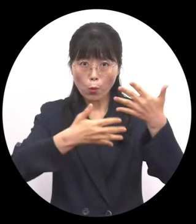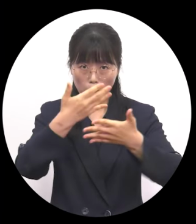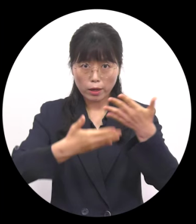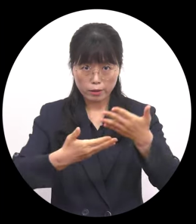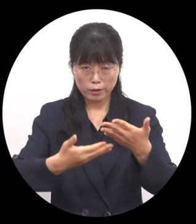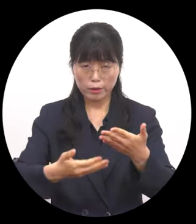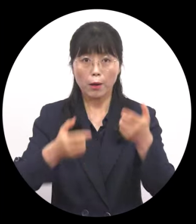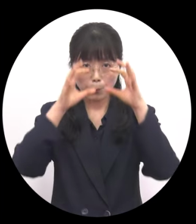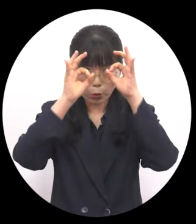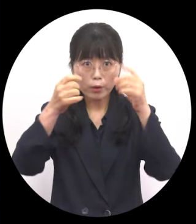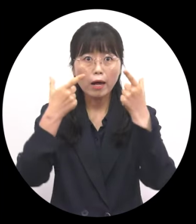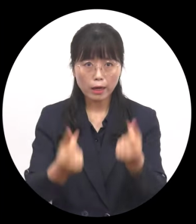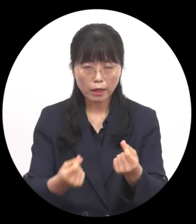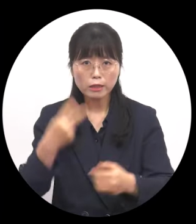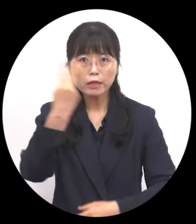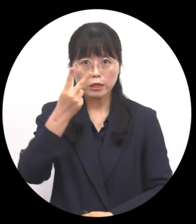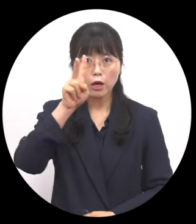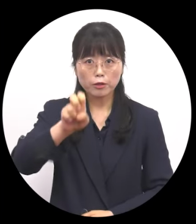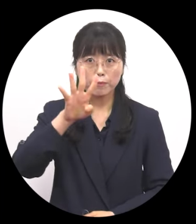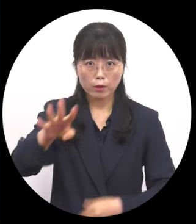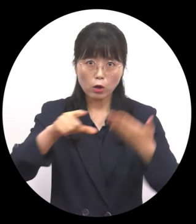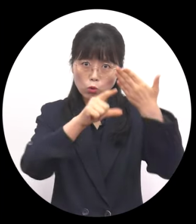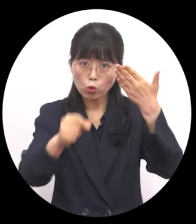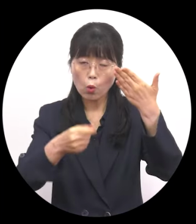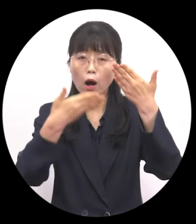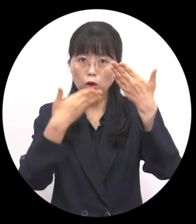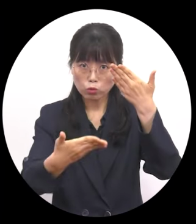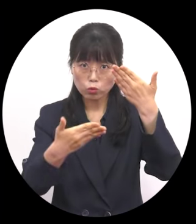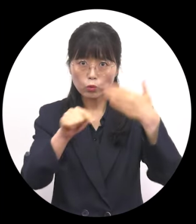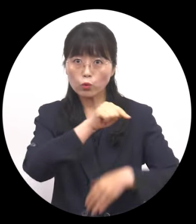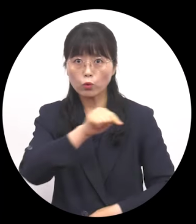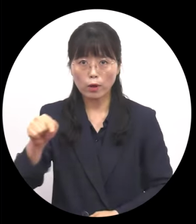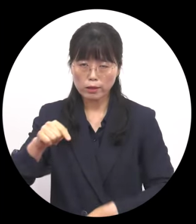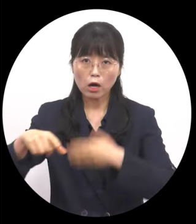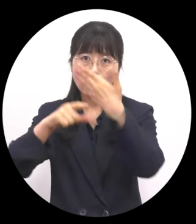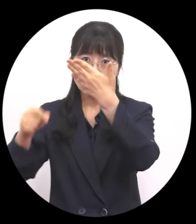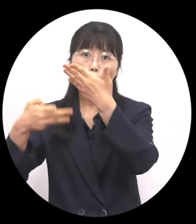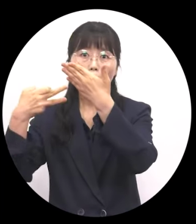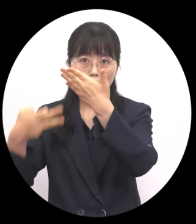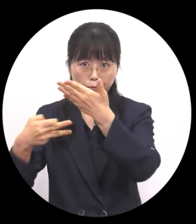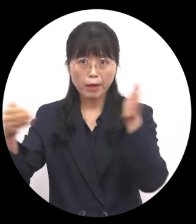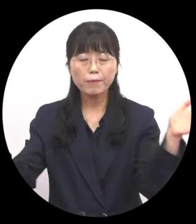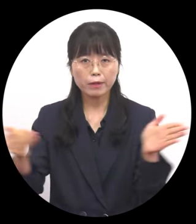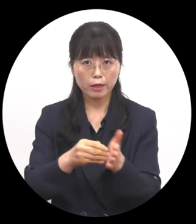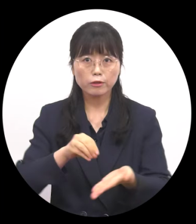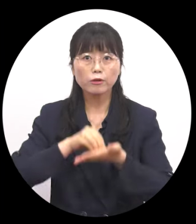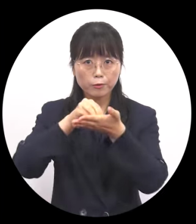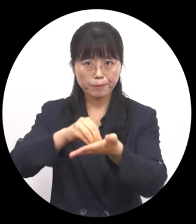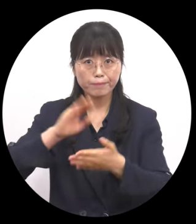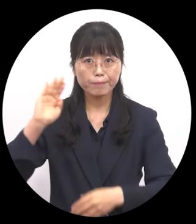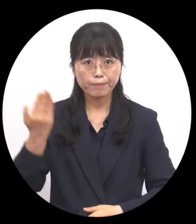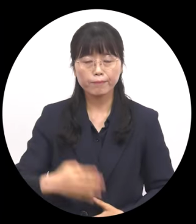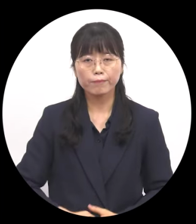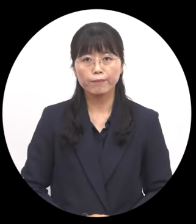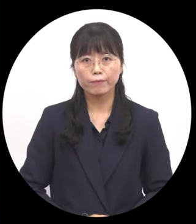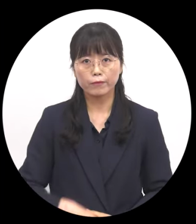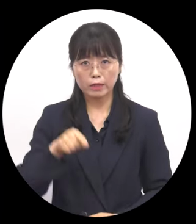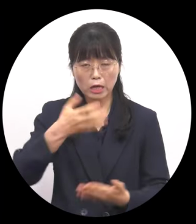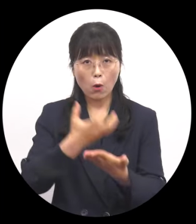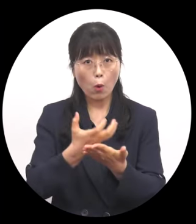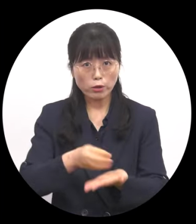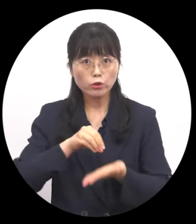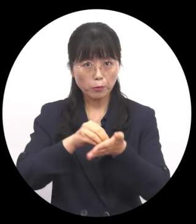보시는 바와 같이 2024년 9월 9일에서 9월 13일까지 접수를 합니다. 그래서 이